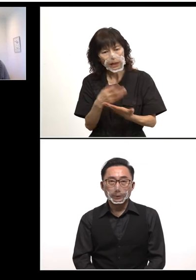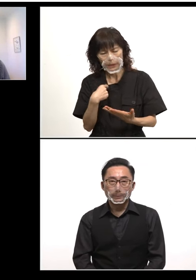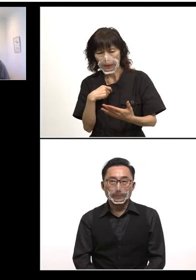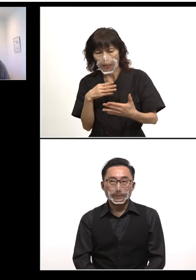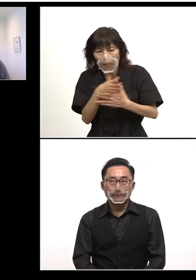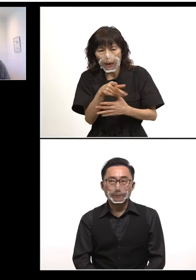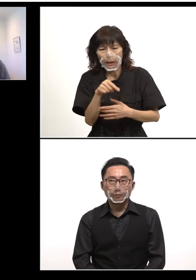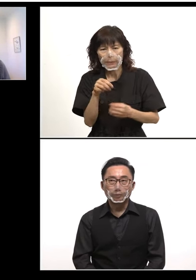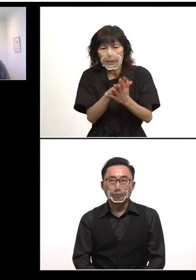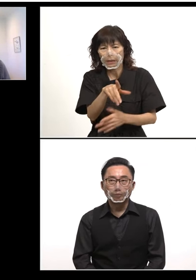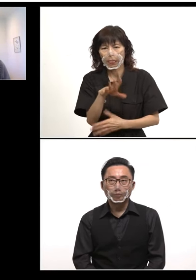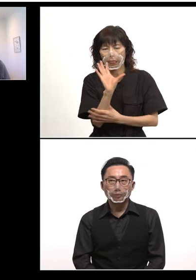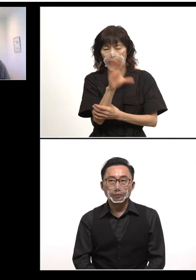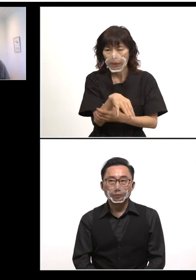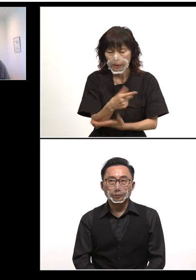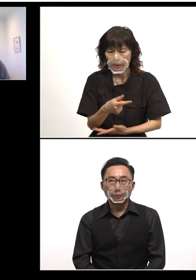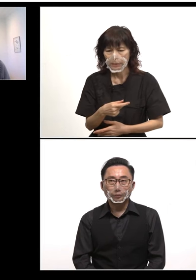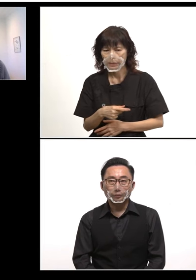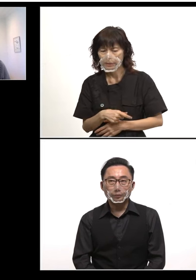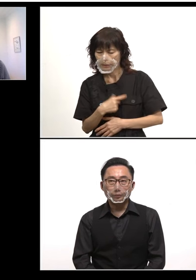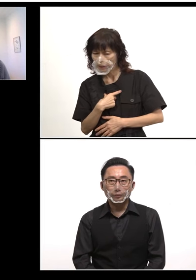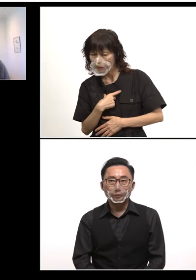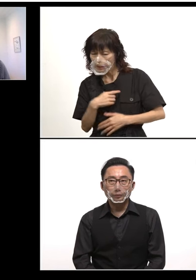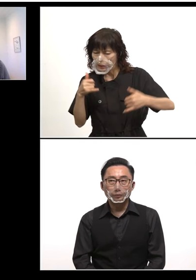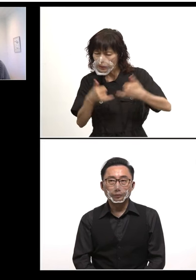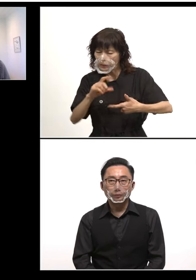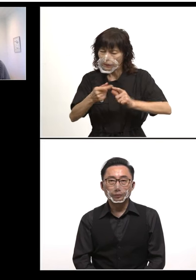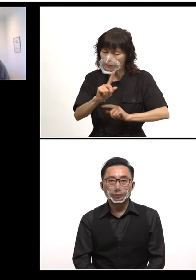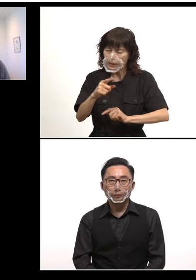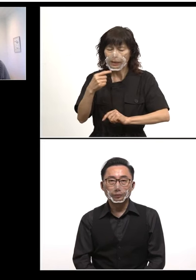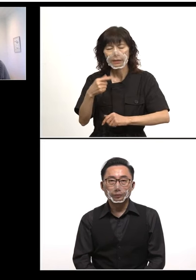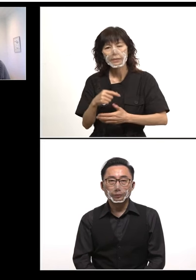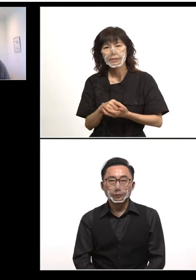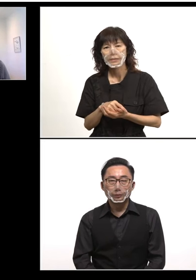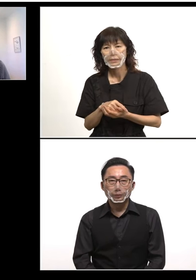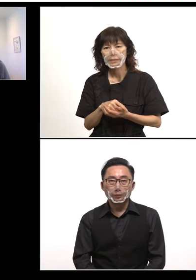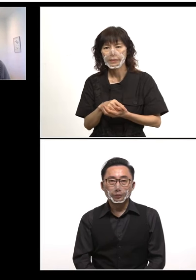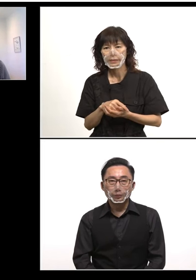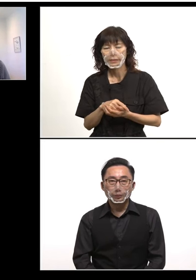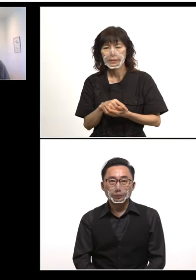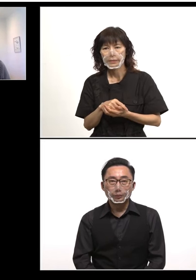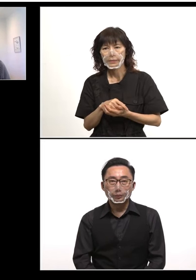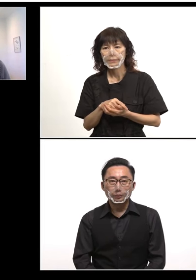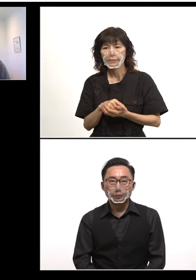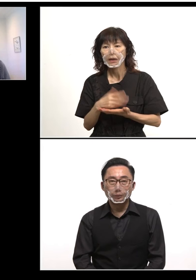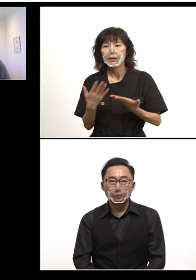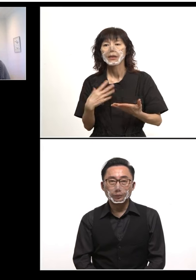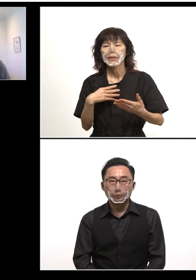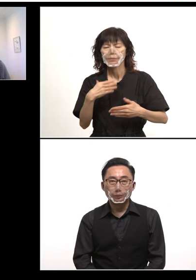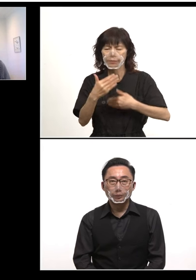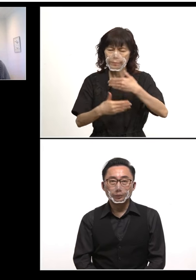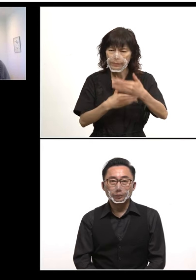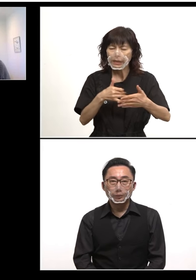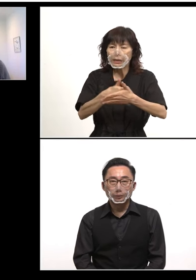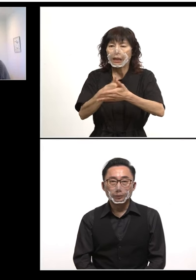哋㗎？我到底知唔知道點樣去相處㗎？咁變咗呢樣嘢咧，都係一樣嘢係阻礙咗，即係其實